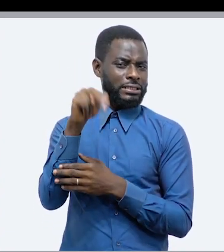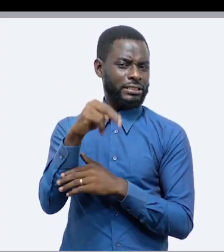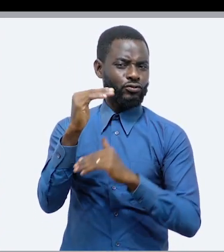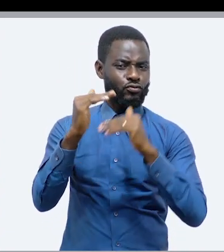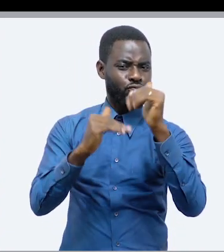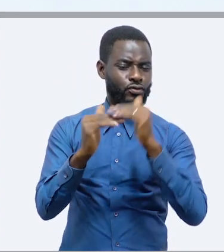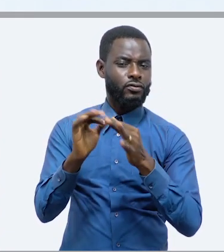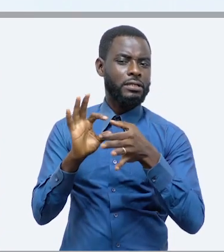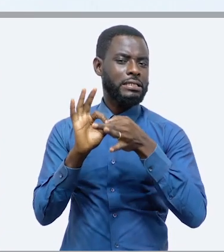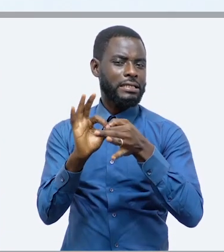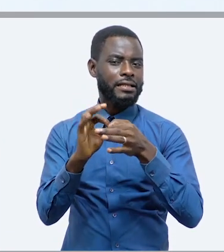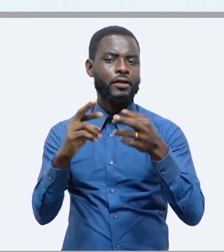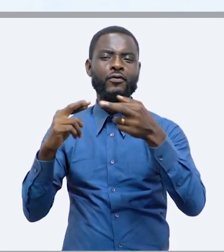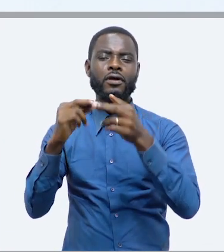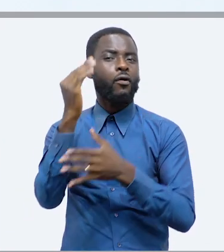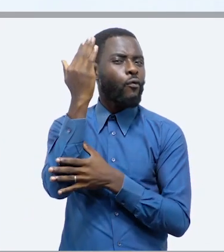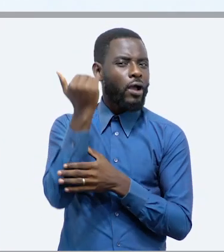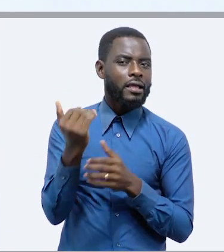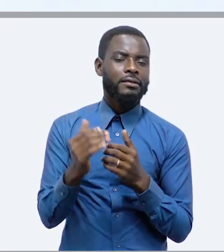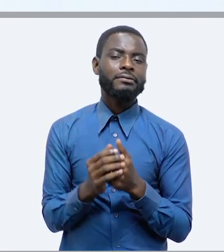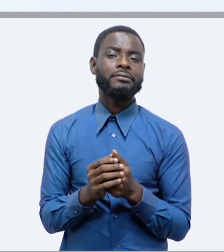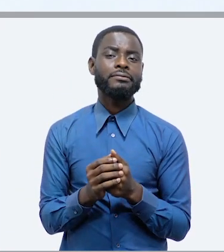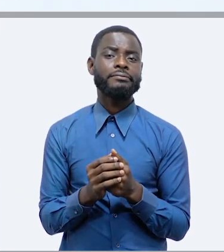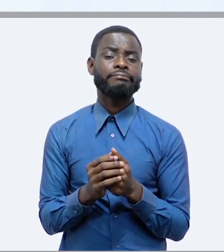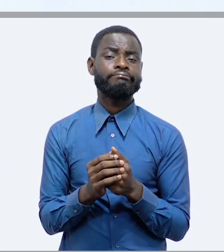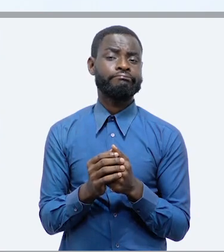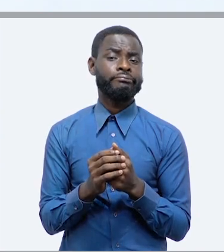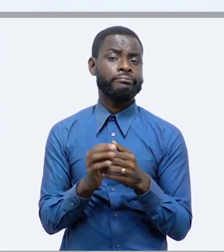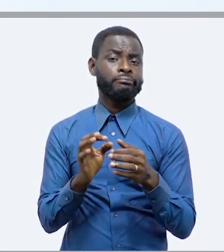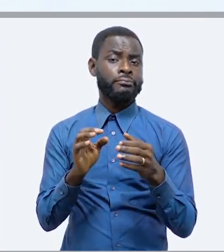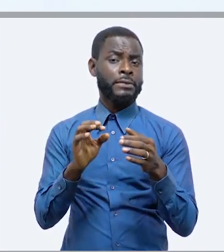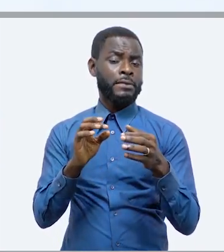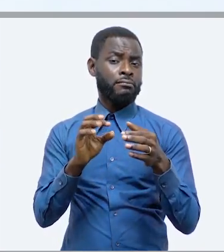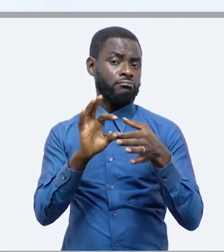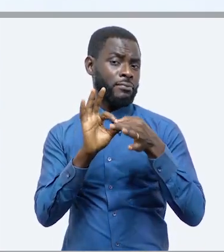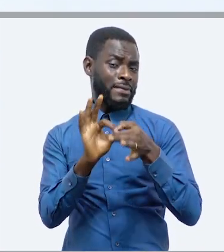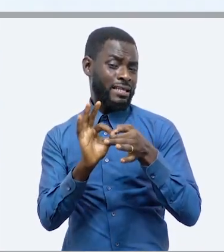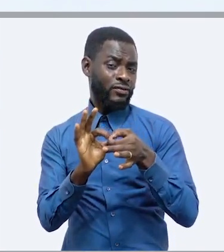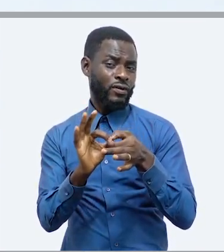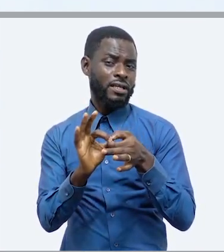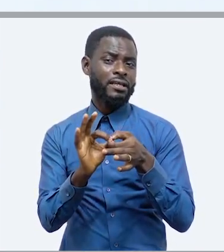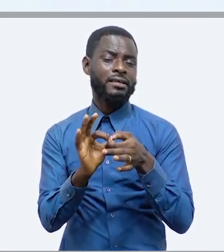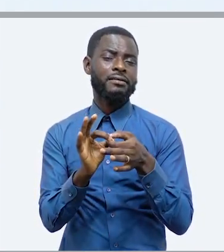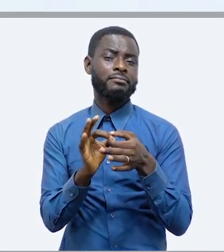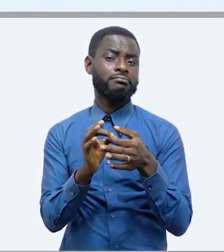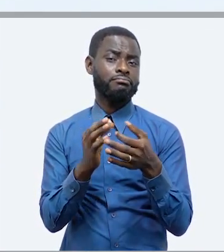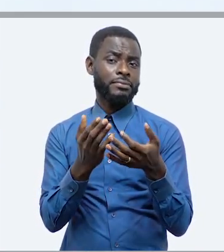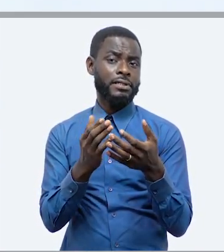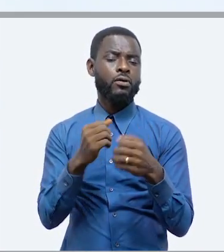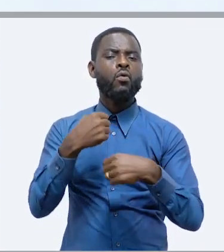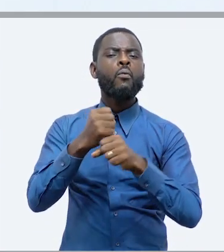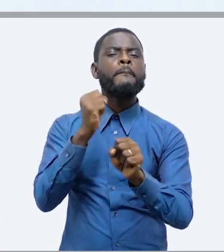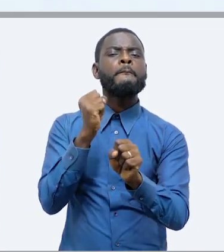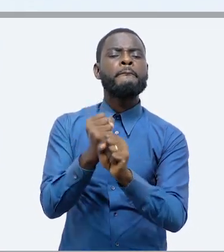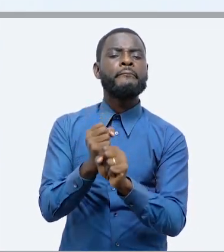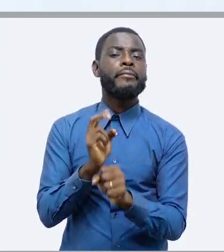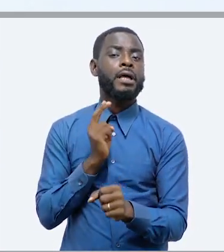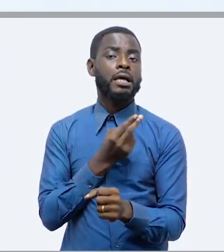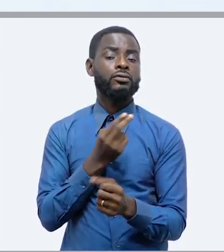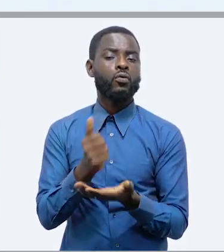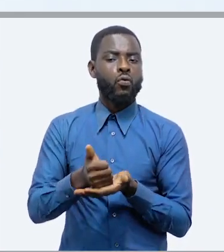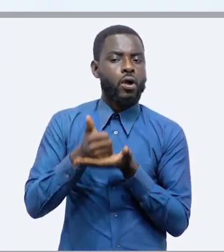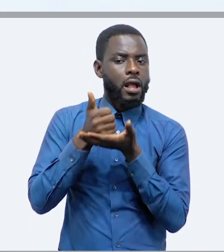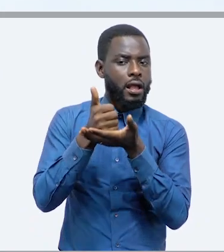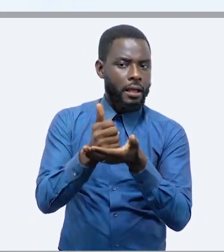shinle nemli ye. Wafi wake na agba ekpi o hiye ke hiye. Ni neke bianji beni nanyo boni otwa omashi